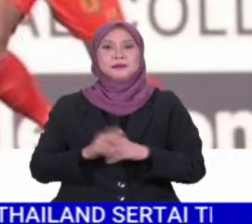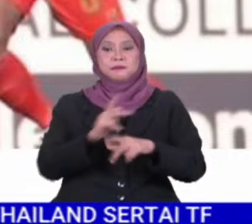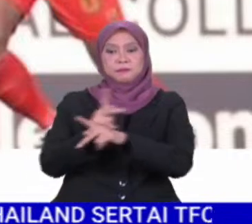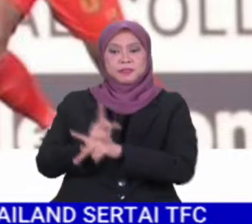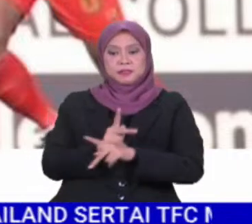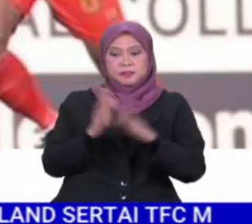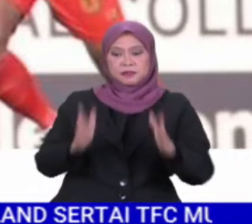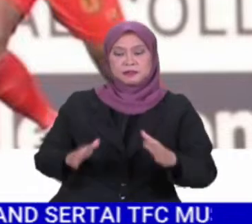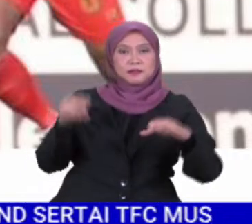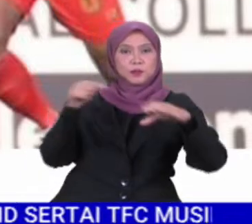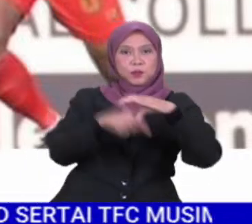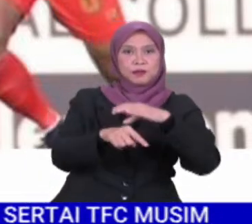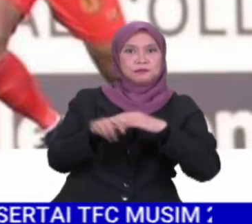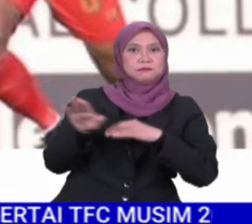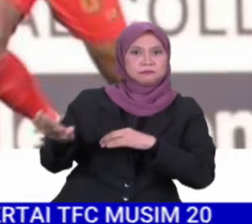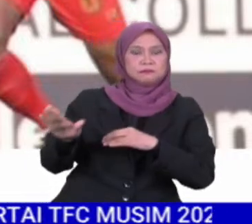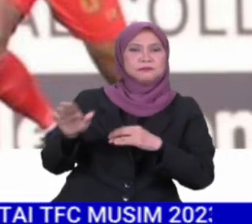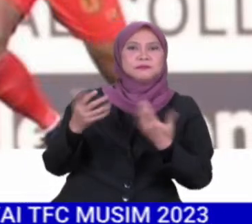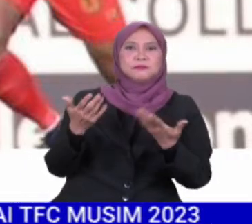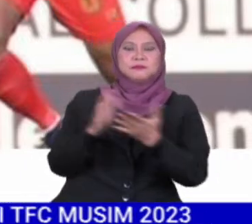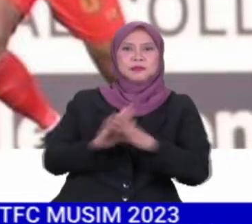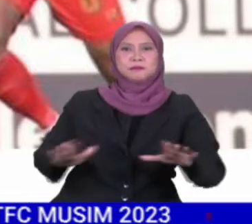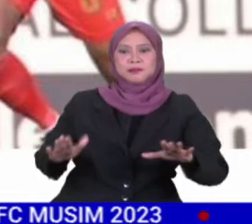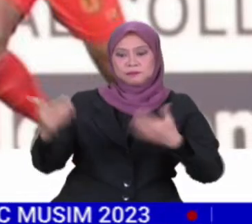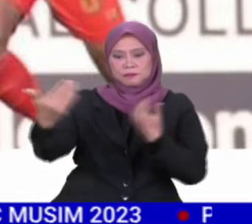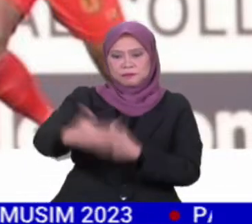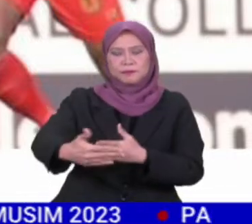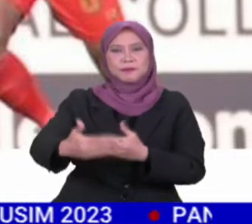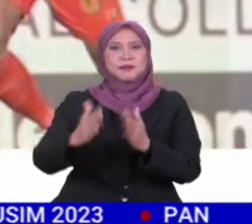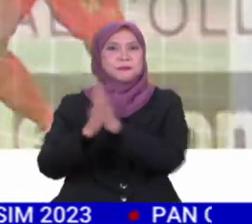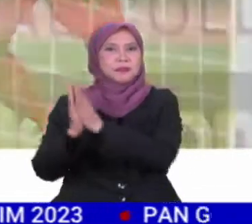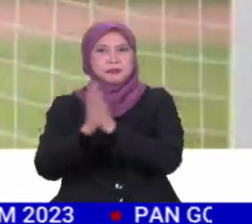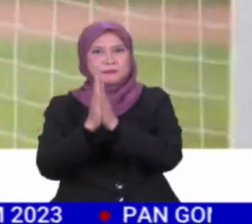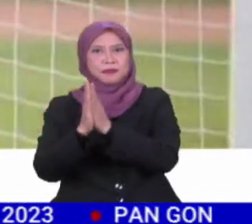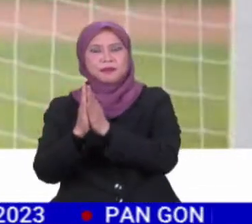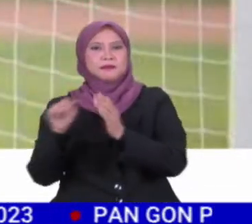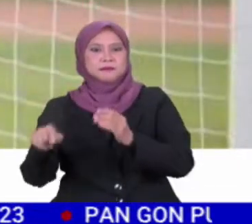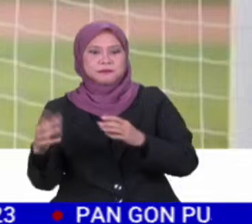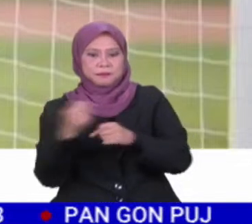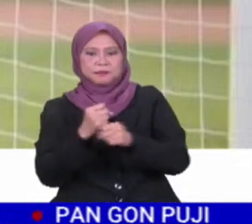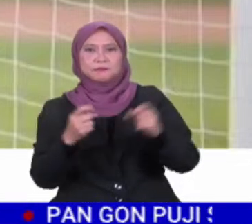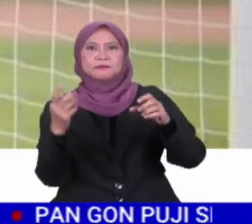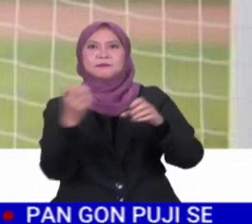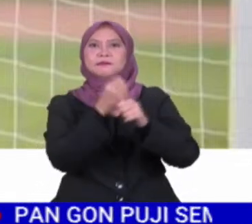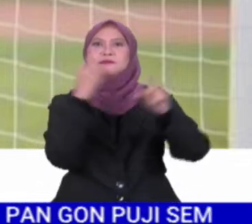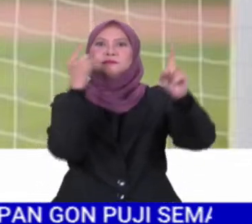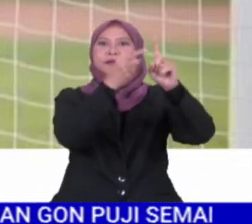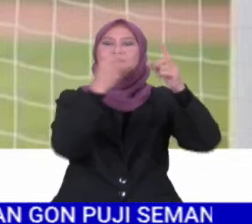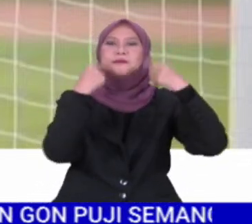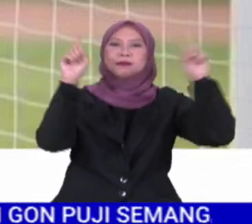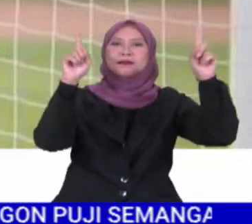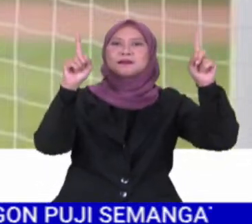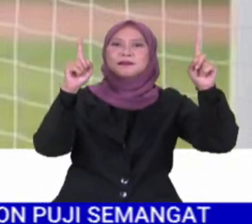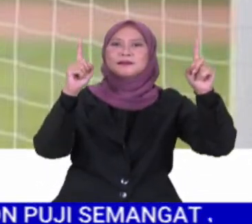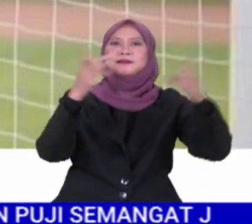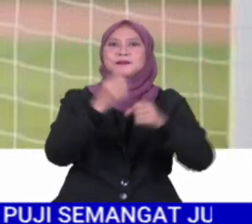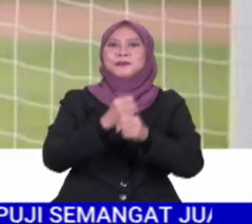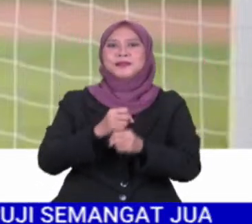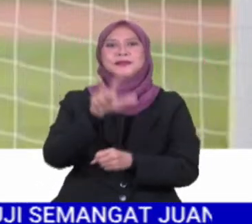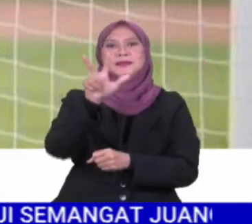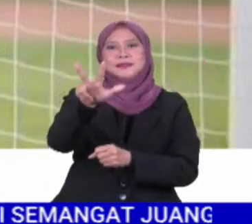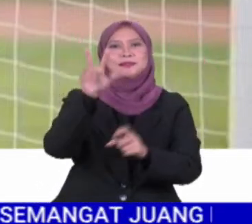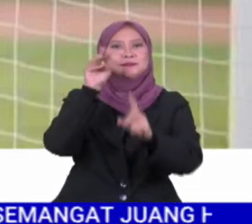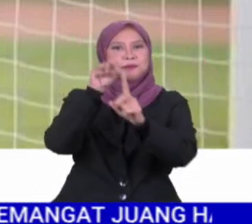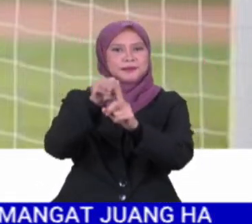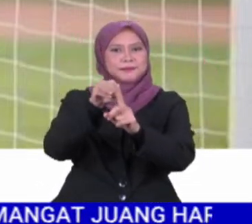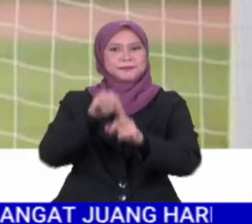gol Ahmad Syian Muhammad Azmi menyamakan sepakan penalti Myanmar di penghujung permainan turut menyumbang kepada kejayaan skuad negara membawa pulang